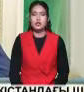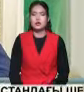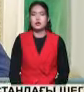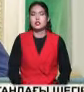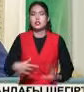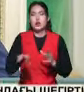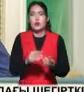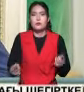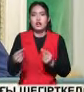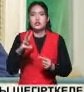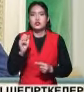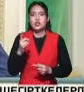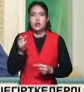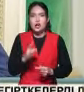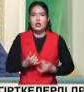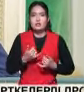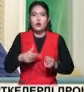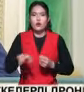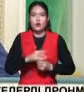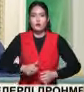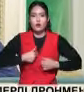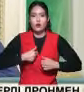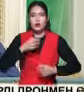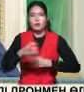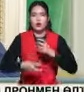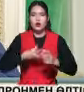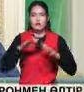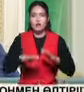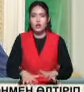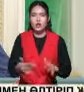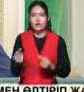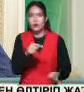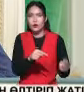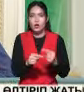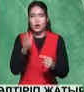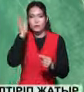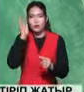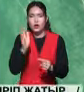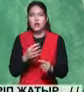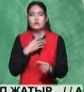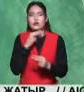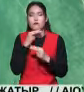ұйымының шарықтауына бар күш-жігерімізді саламыз. Әлемдік аренада бірлігіміздің нығаюы үшін аянбаймыз.